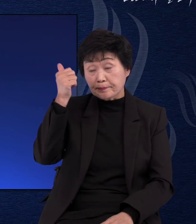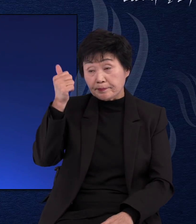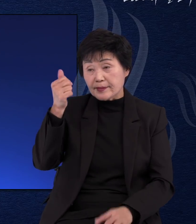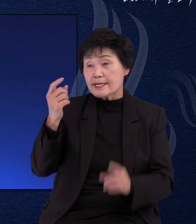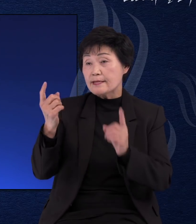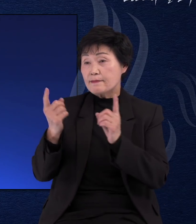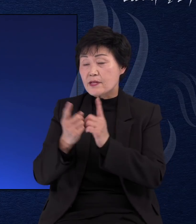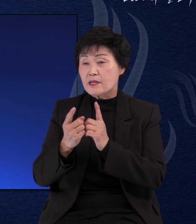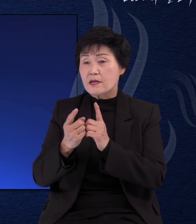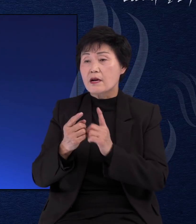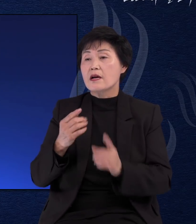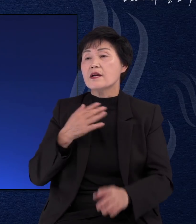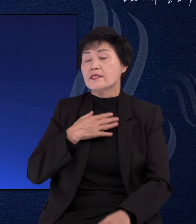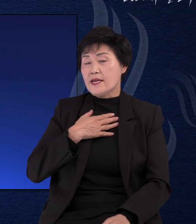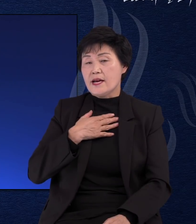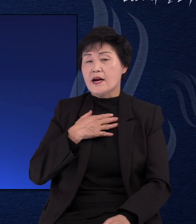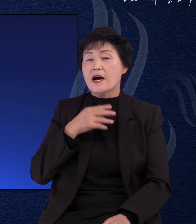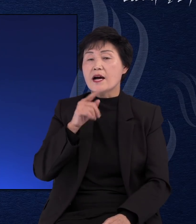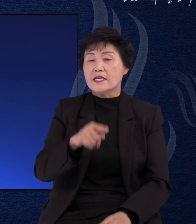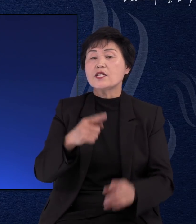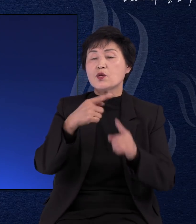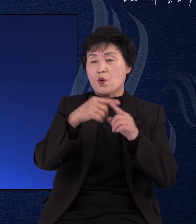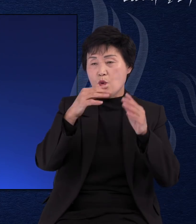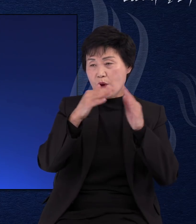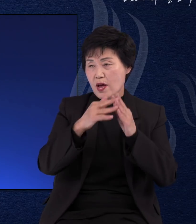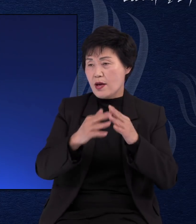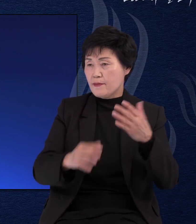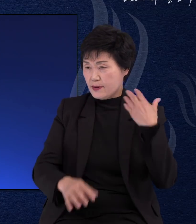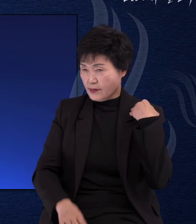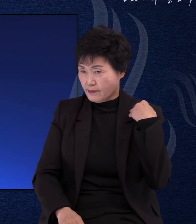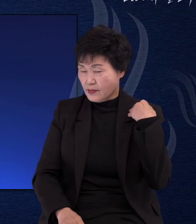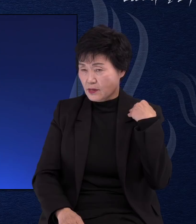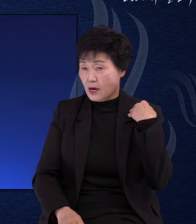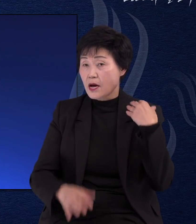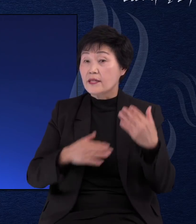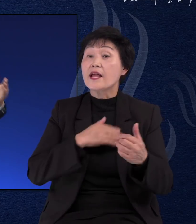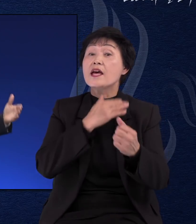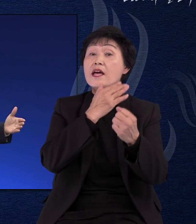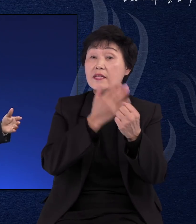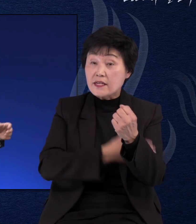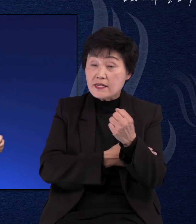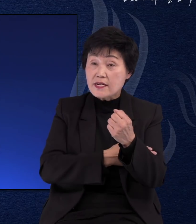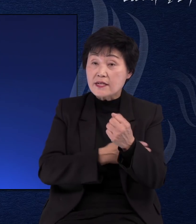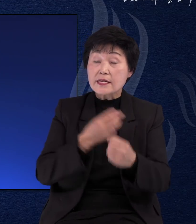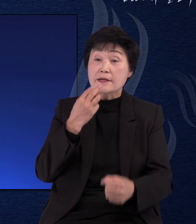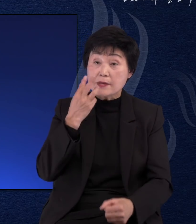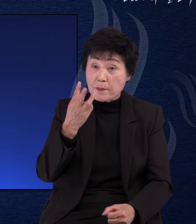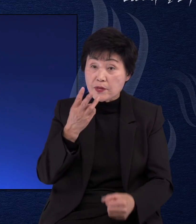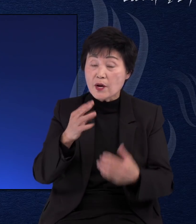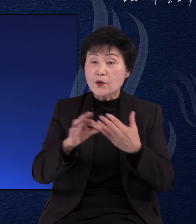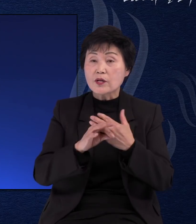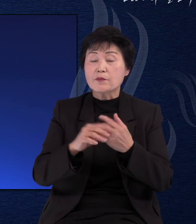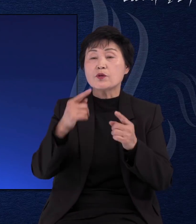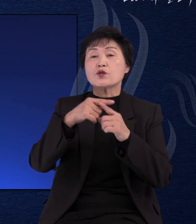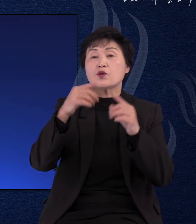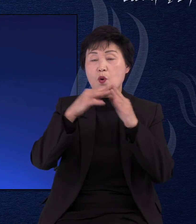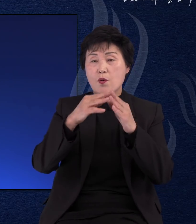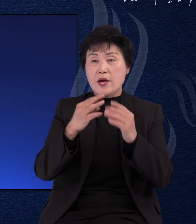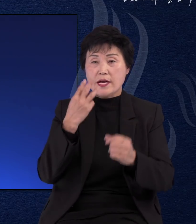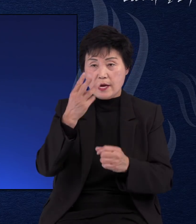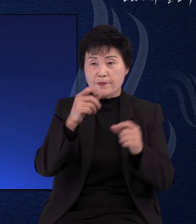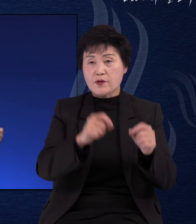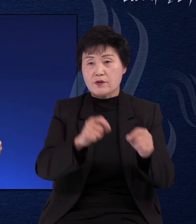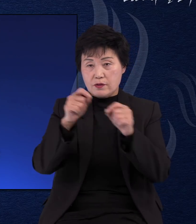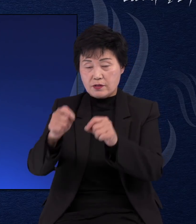제가 할게요. 제 능력이 3개월짜리면 교회는 3개월 더 생명이 있는 거고, 제